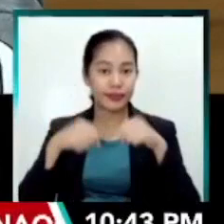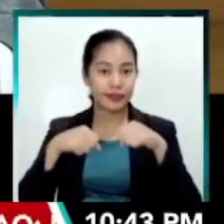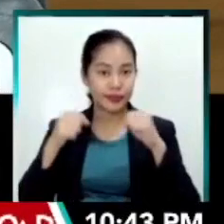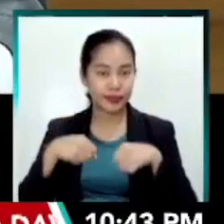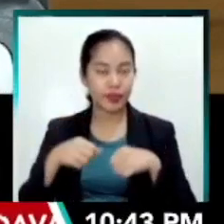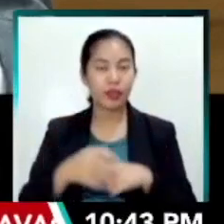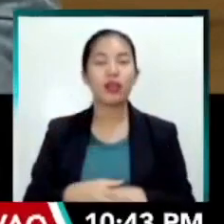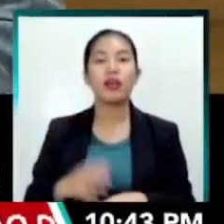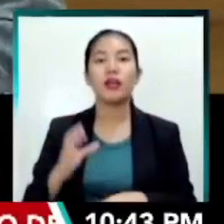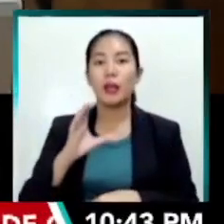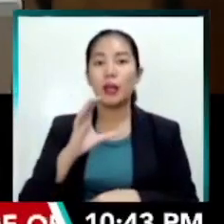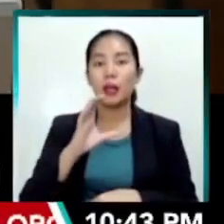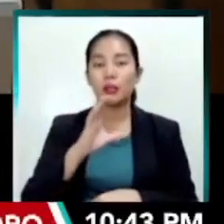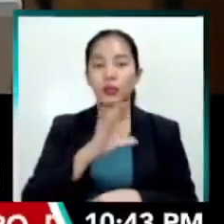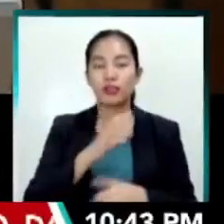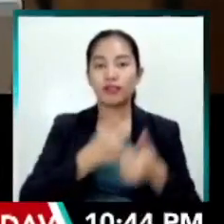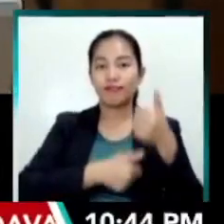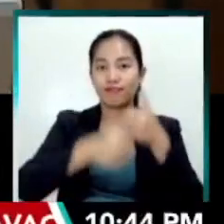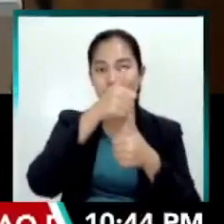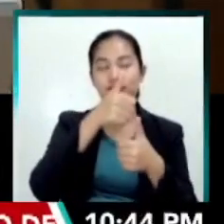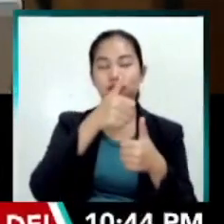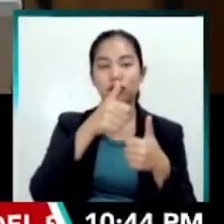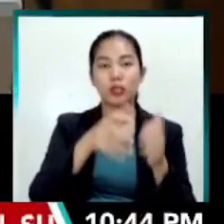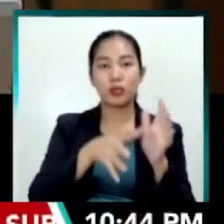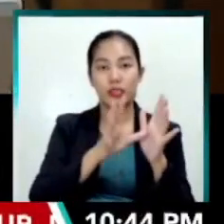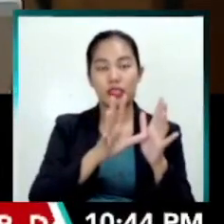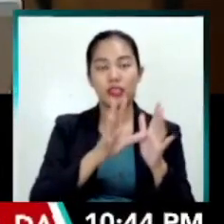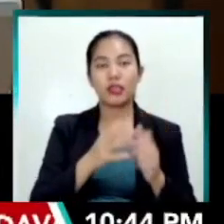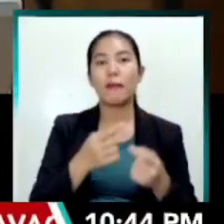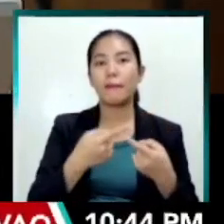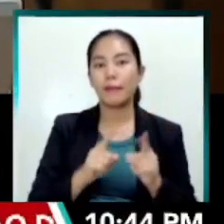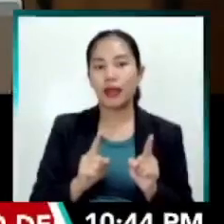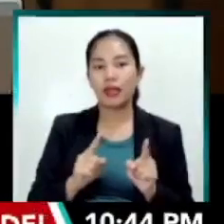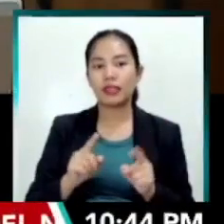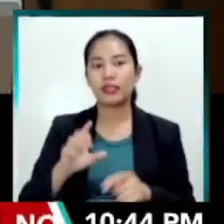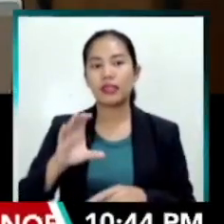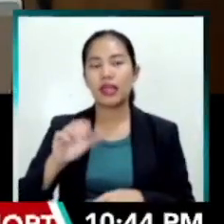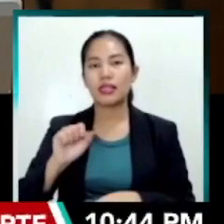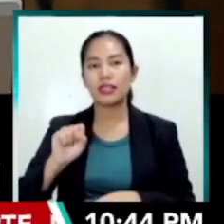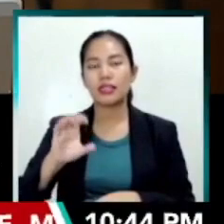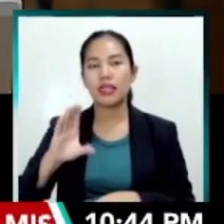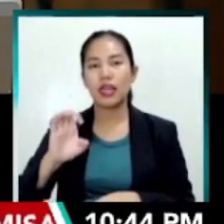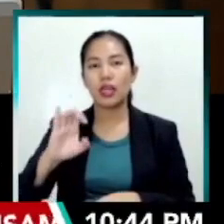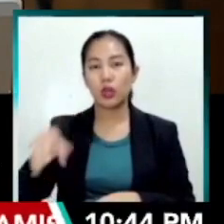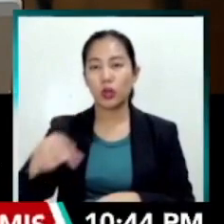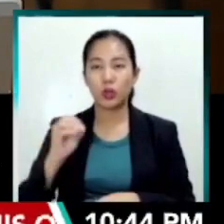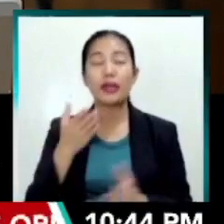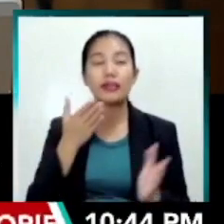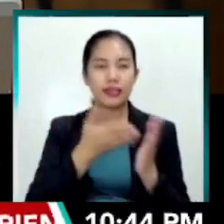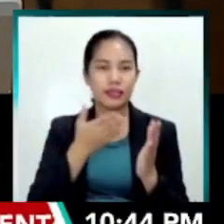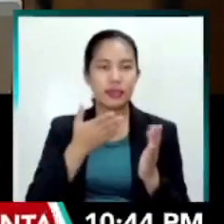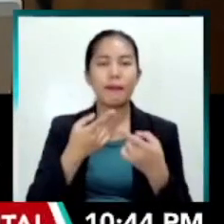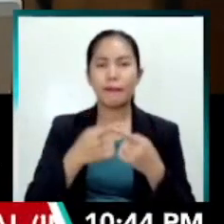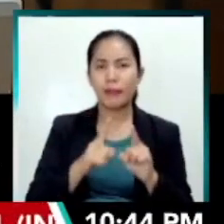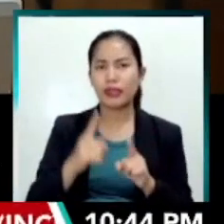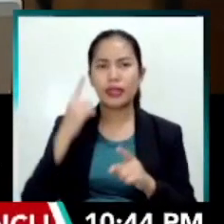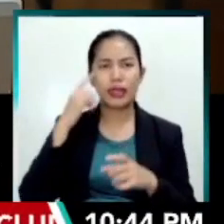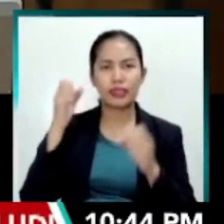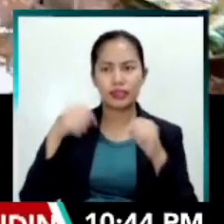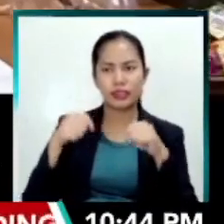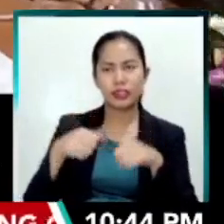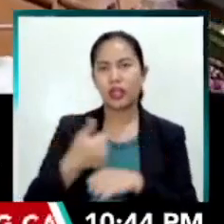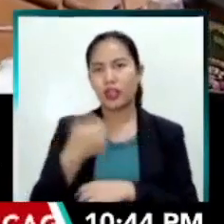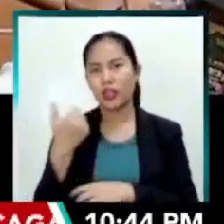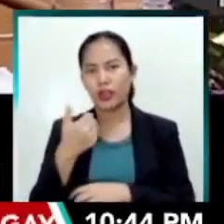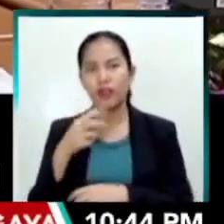at Ray Bulay. Kontra naman si Commissioner Marlon Casquejo. Bagamat sang-ayon si Casquejo sa ibang commissioners na void o walang